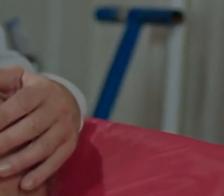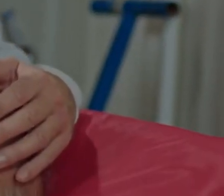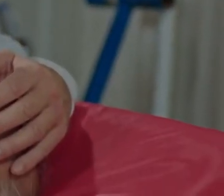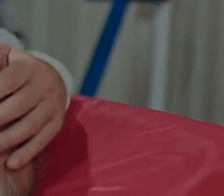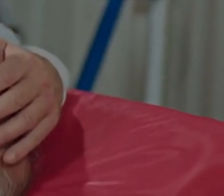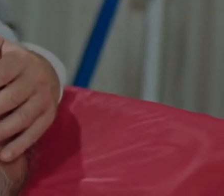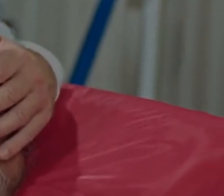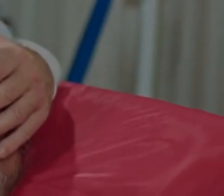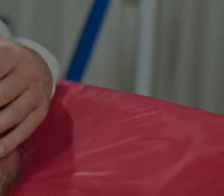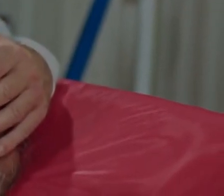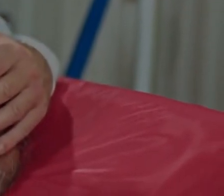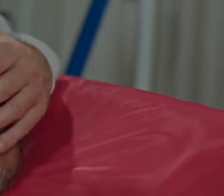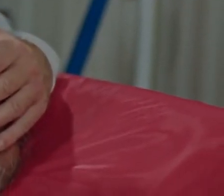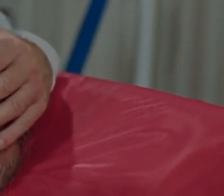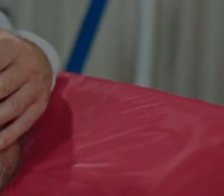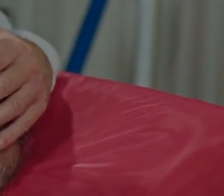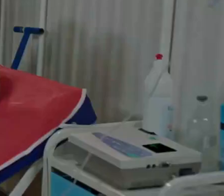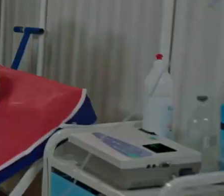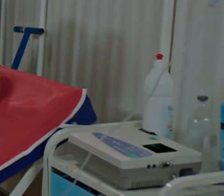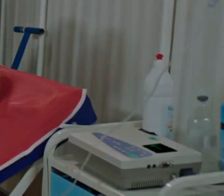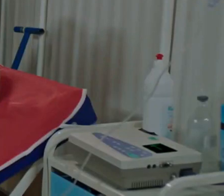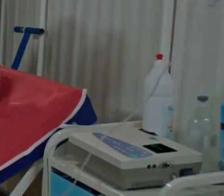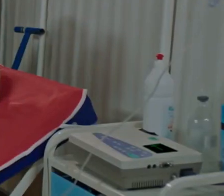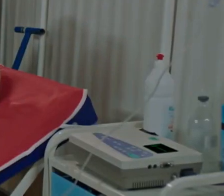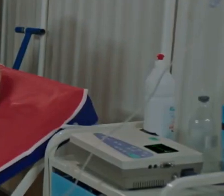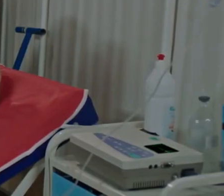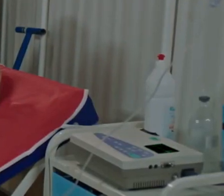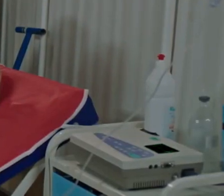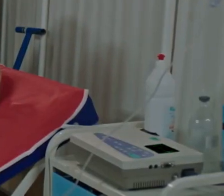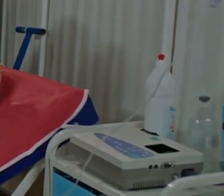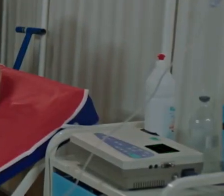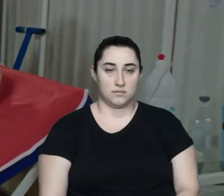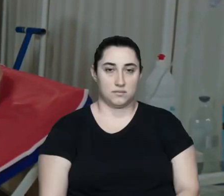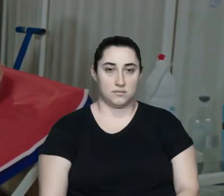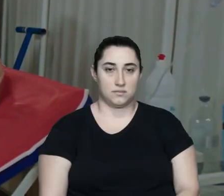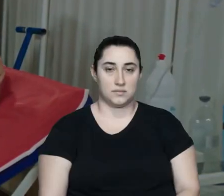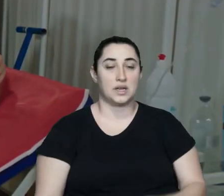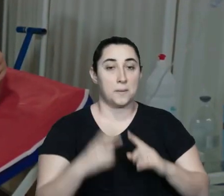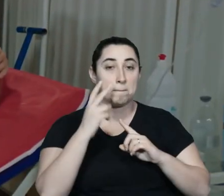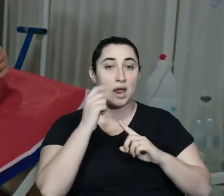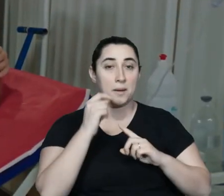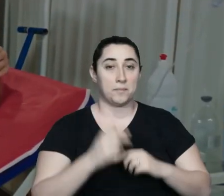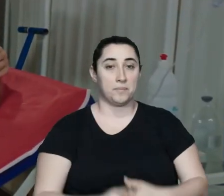Yaklaşıp alnından öptü uyuyan Faik'i. Ural kapıda durmuş onlara bakıyor. İbrahim,